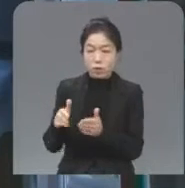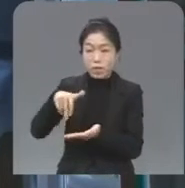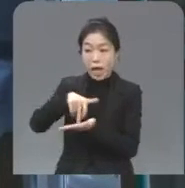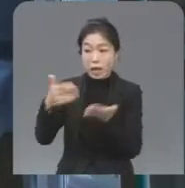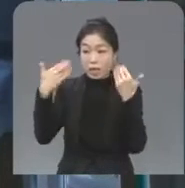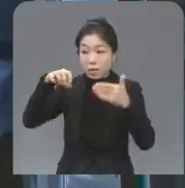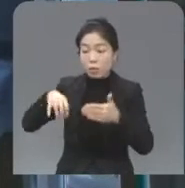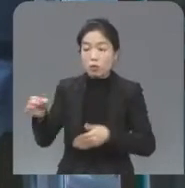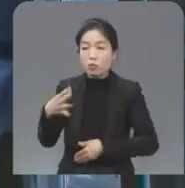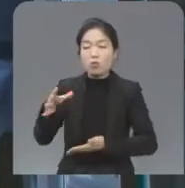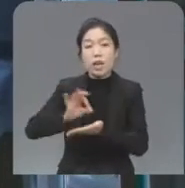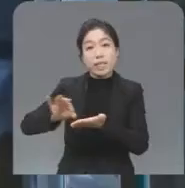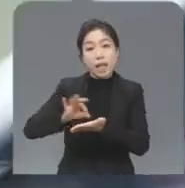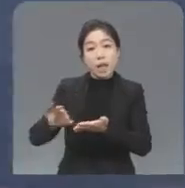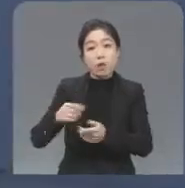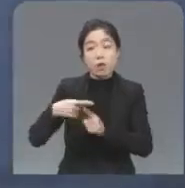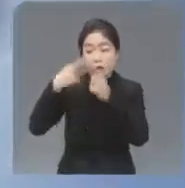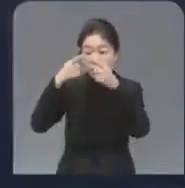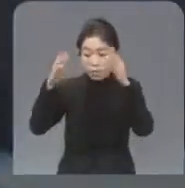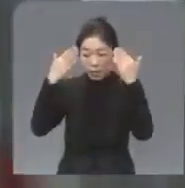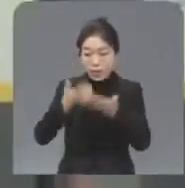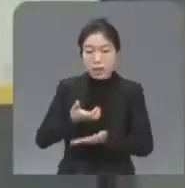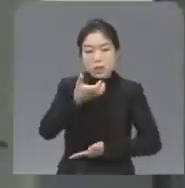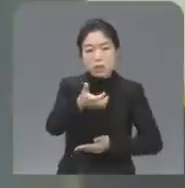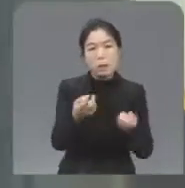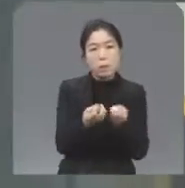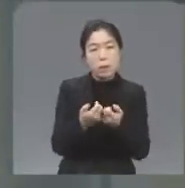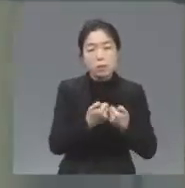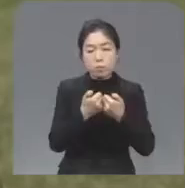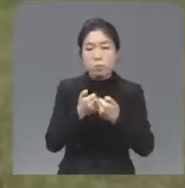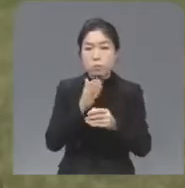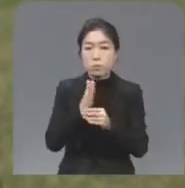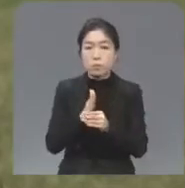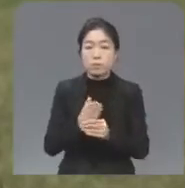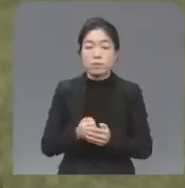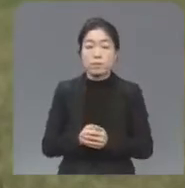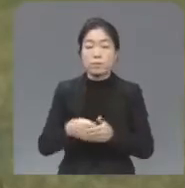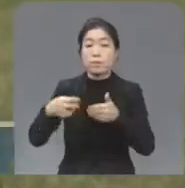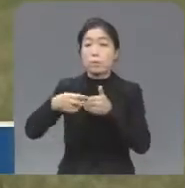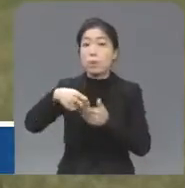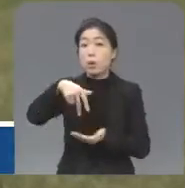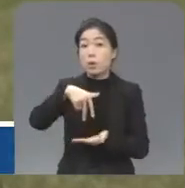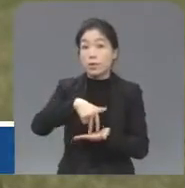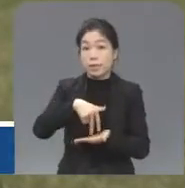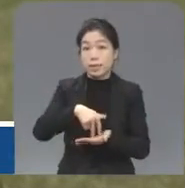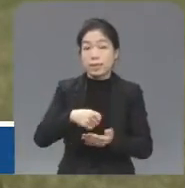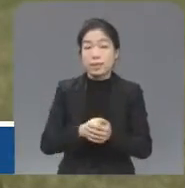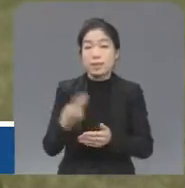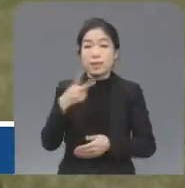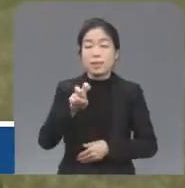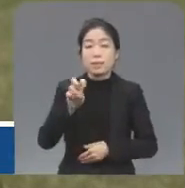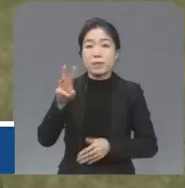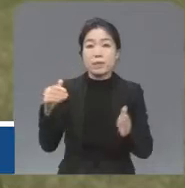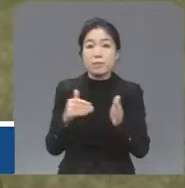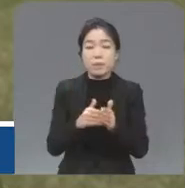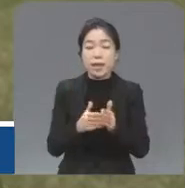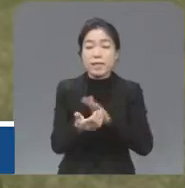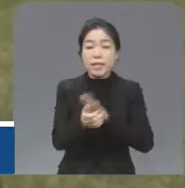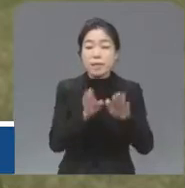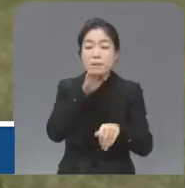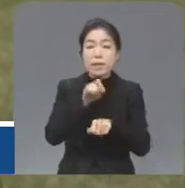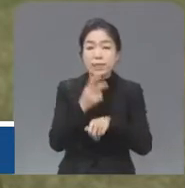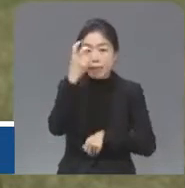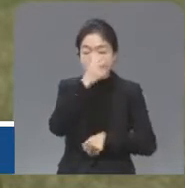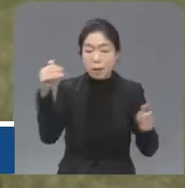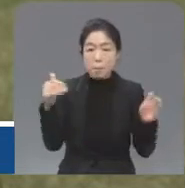부지 무상 사용과 간호대학 이전 방안 등을 논의하고 있습니다. 병원 측은 오는 2023년까지 예비타당성